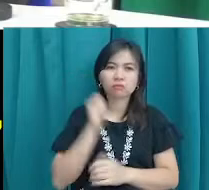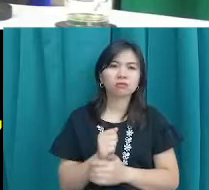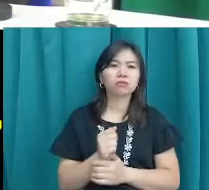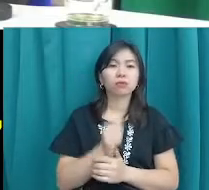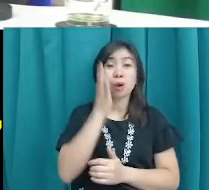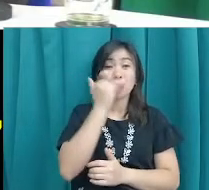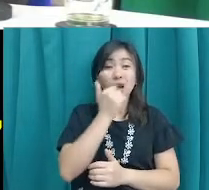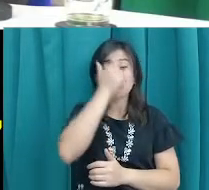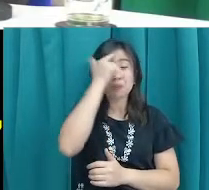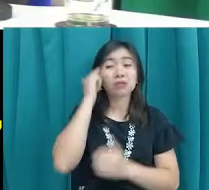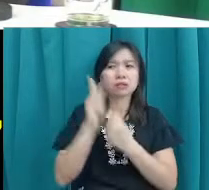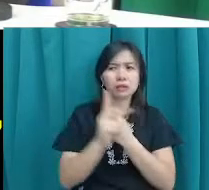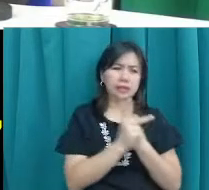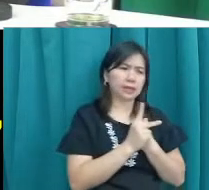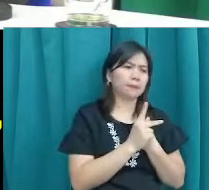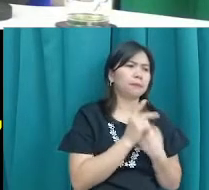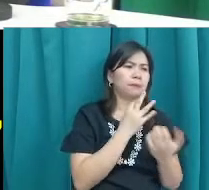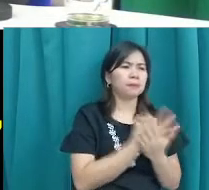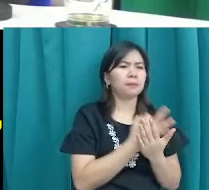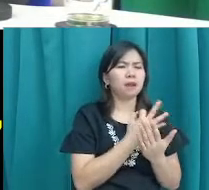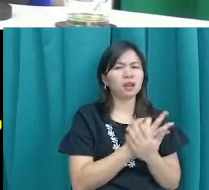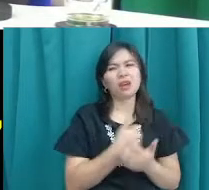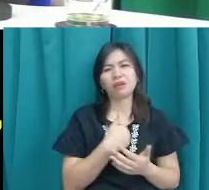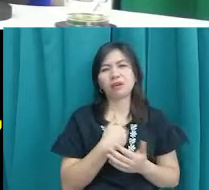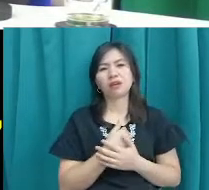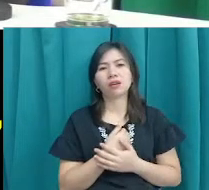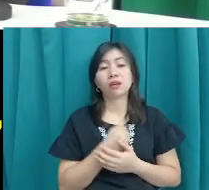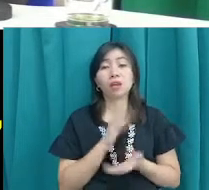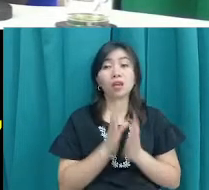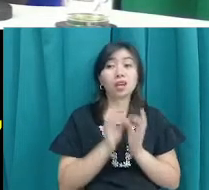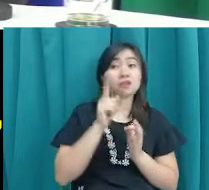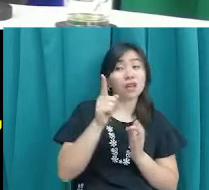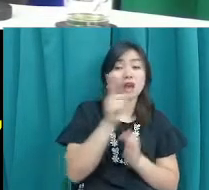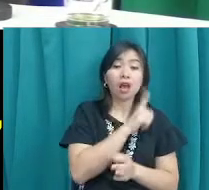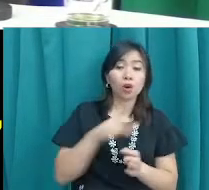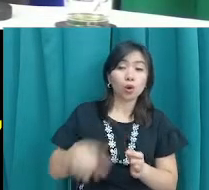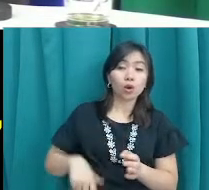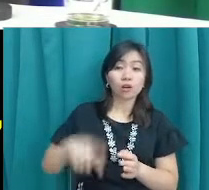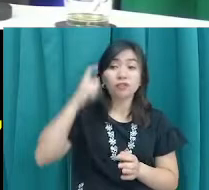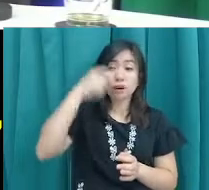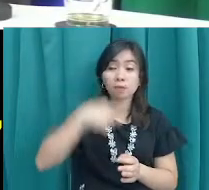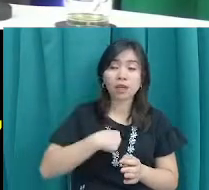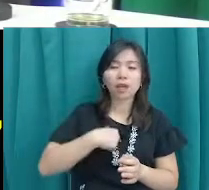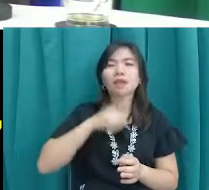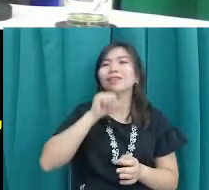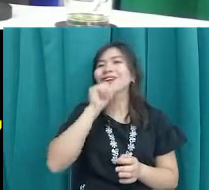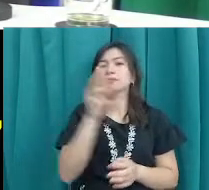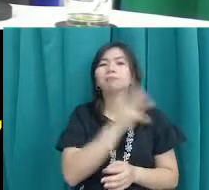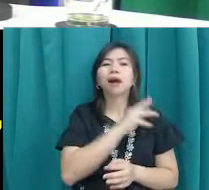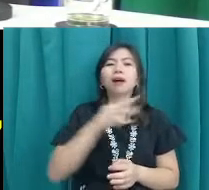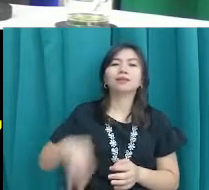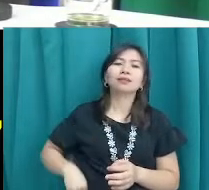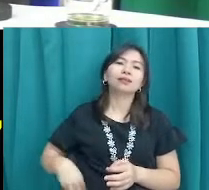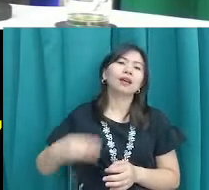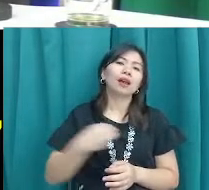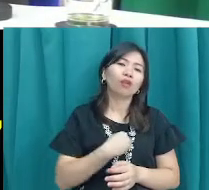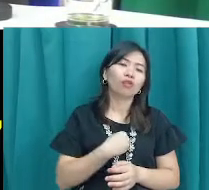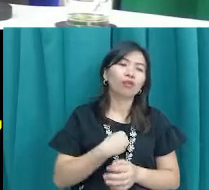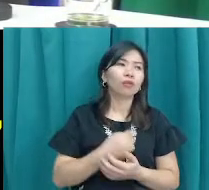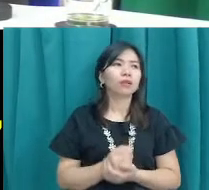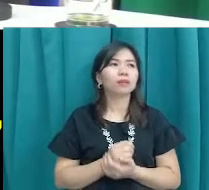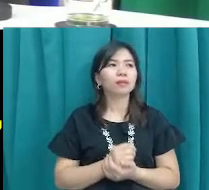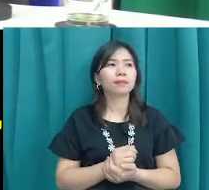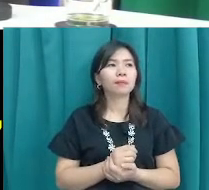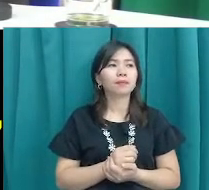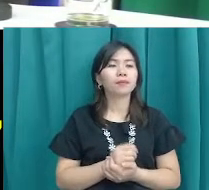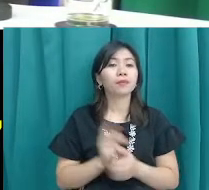eh. Kung Lord sa inyo, master ko yan. Hindi ko lang Panginoon yan, master ko yan. Isabihin, taga-turo ko yan.